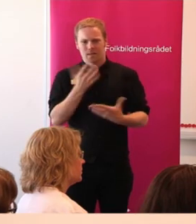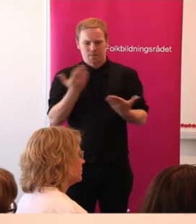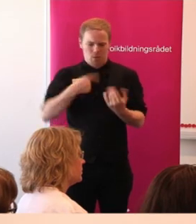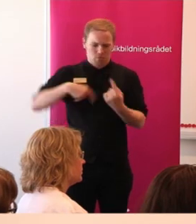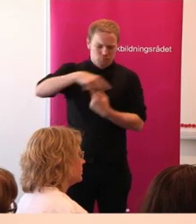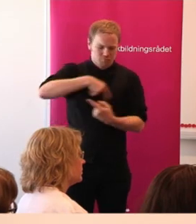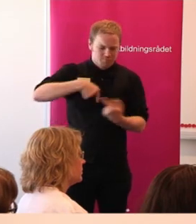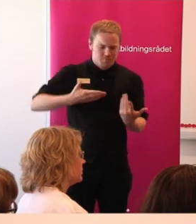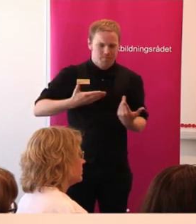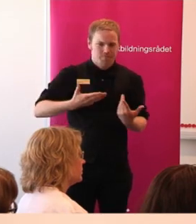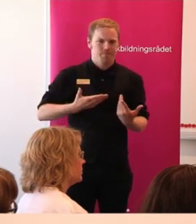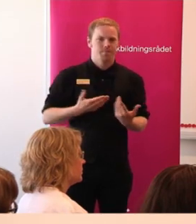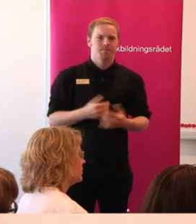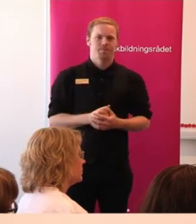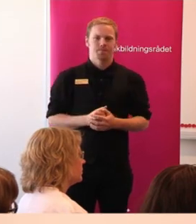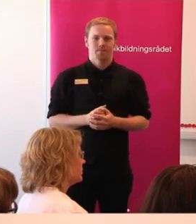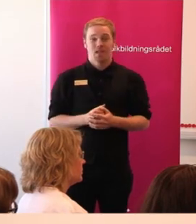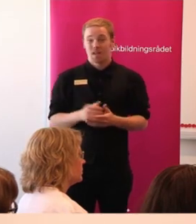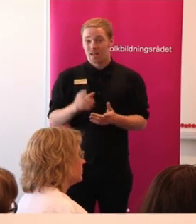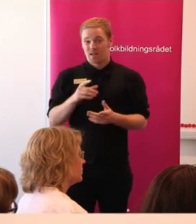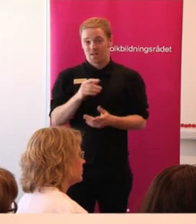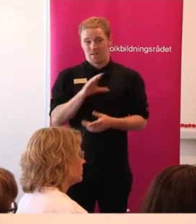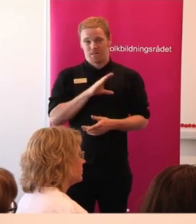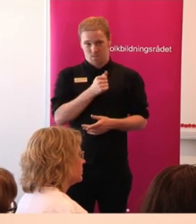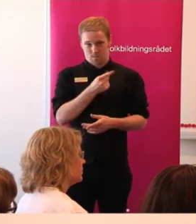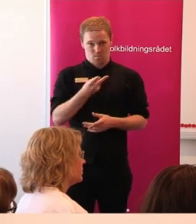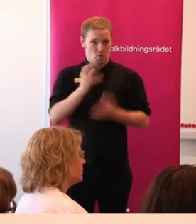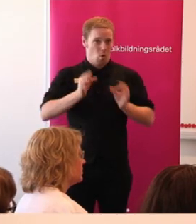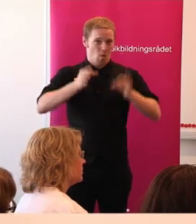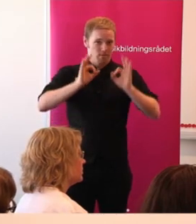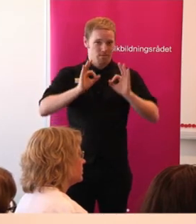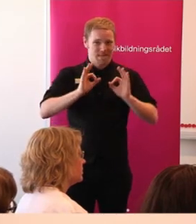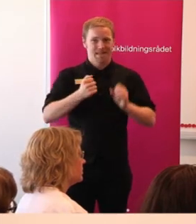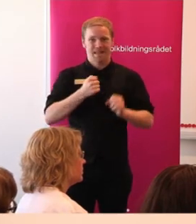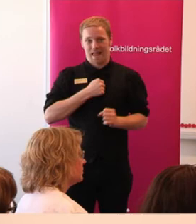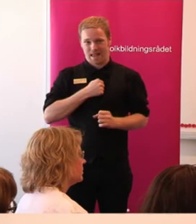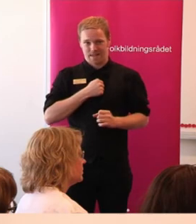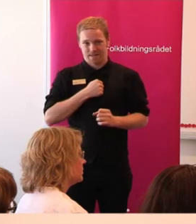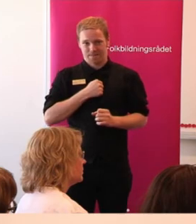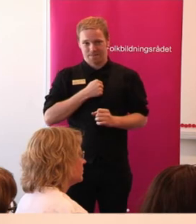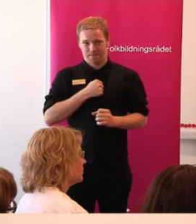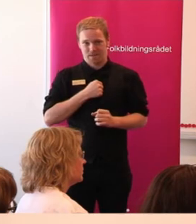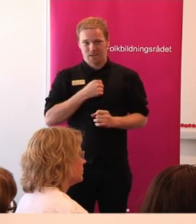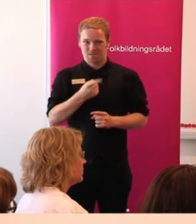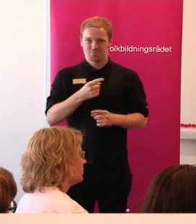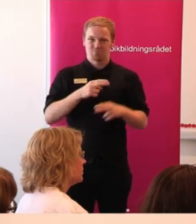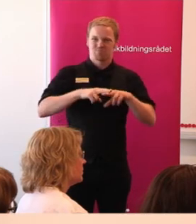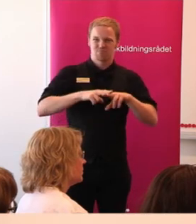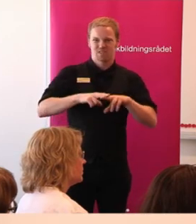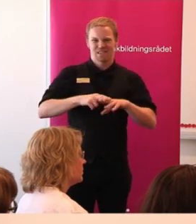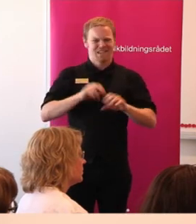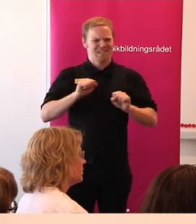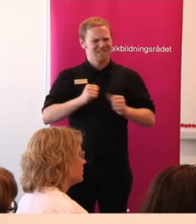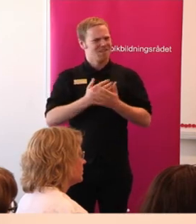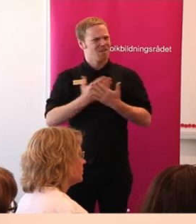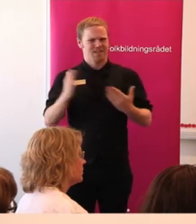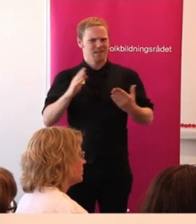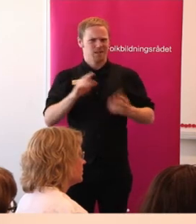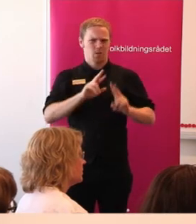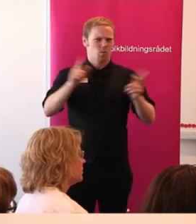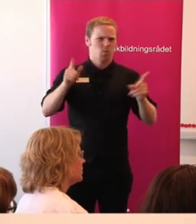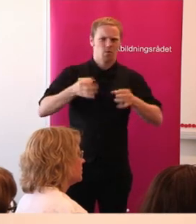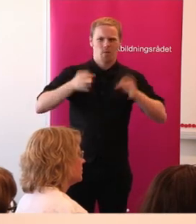så som de offentligt ägda folkhögskolorna, att de kanske inte känner heller att de ska vara ute på arenan, utan att deras